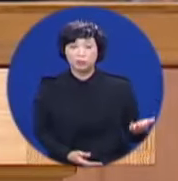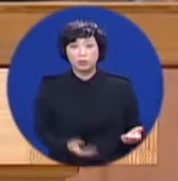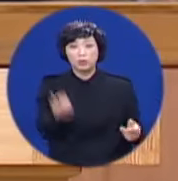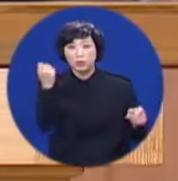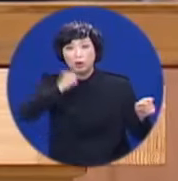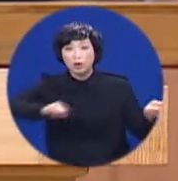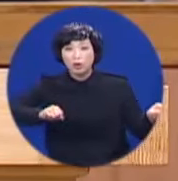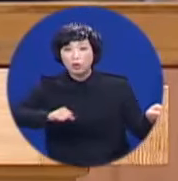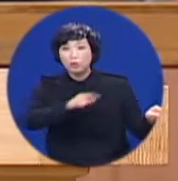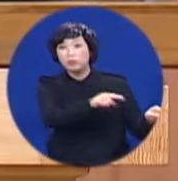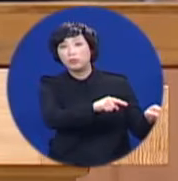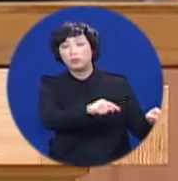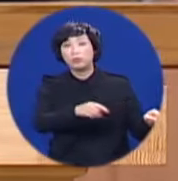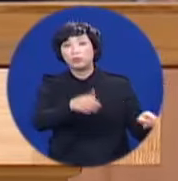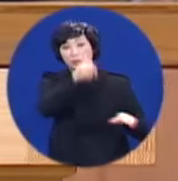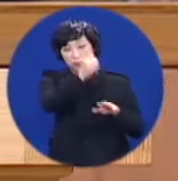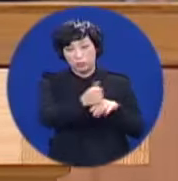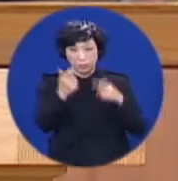고욕당하면